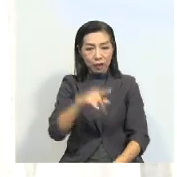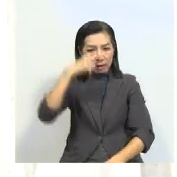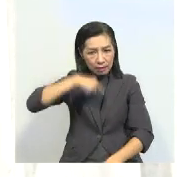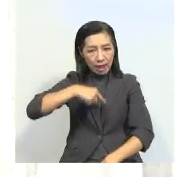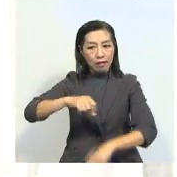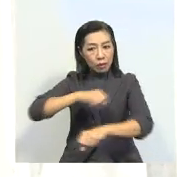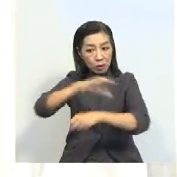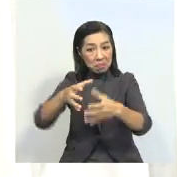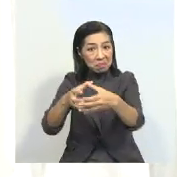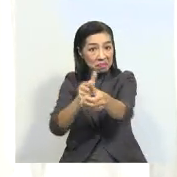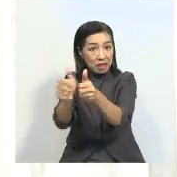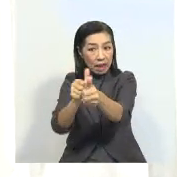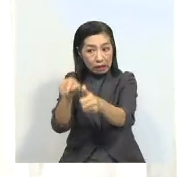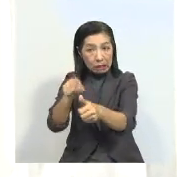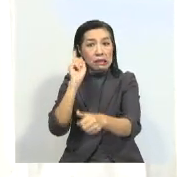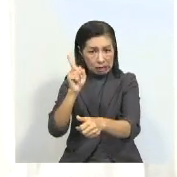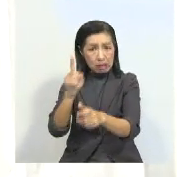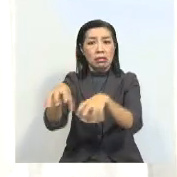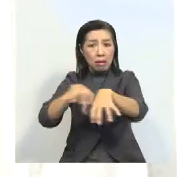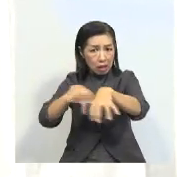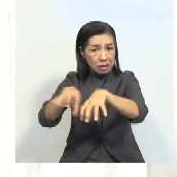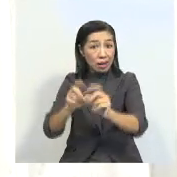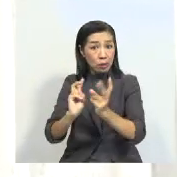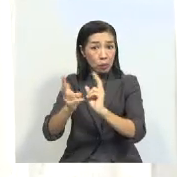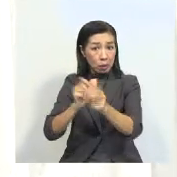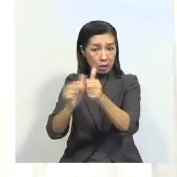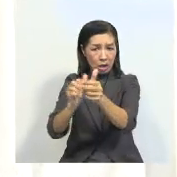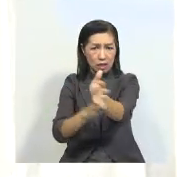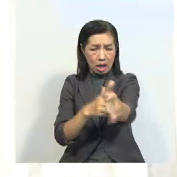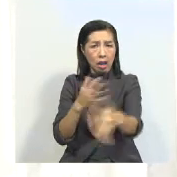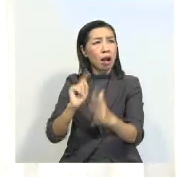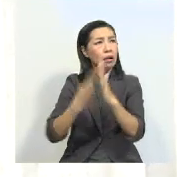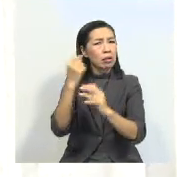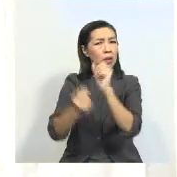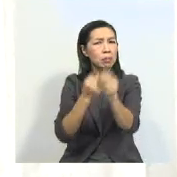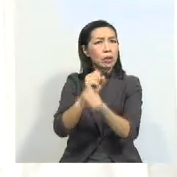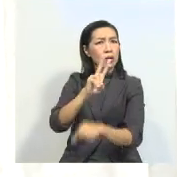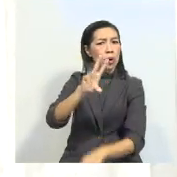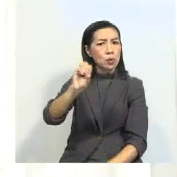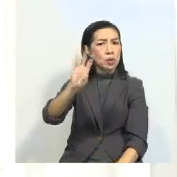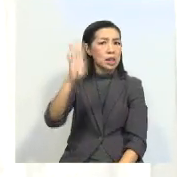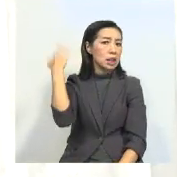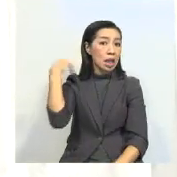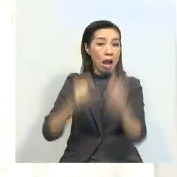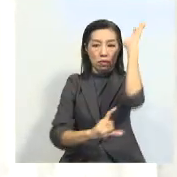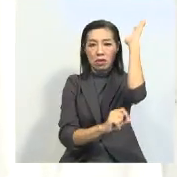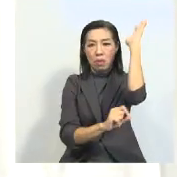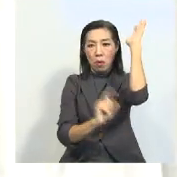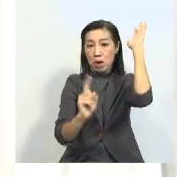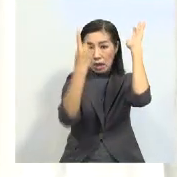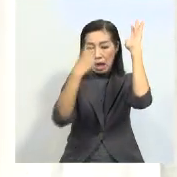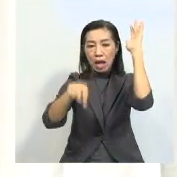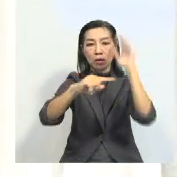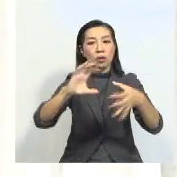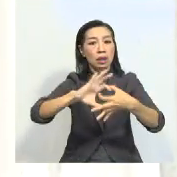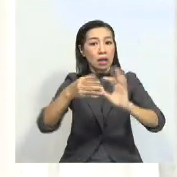วเนี่ยเขามีการจัดมาอย่างต่อเนื่องนะคะจัดขึ้นครั้งแรกเมื่อปี2004ที่ประเทศสิงคโปร์ค่ะสำหรับการแข่งขัน